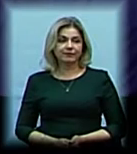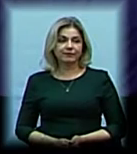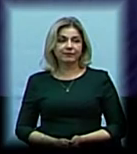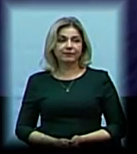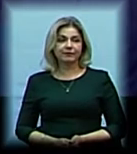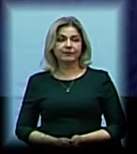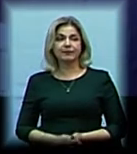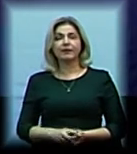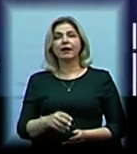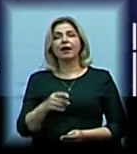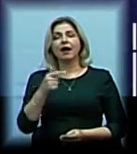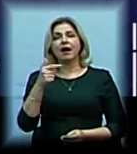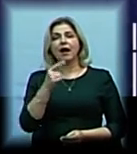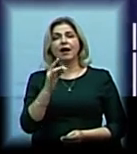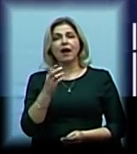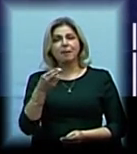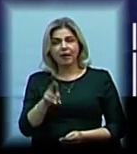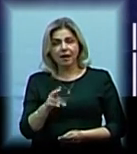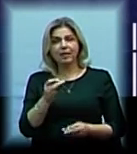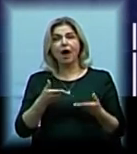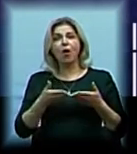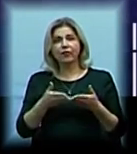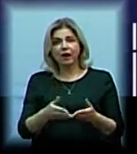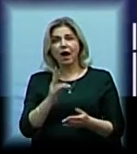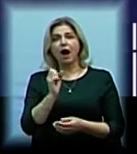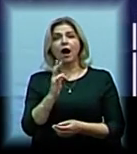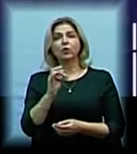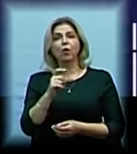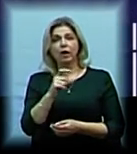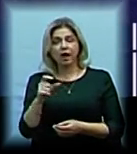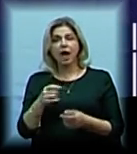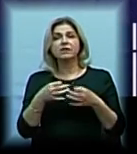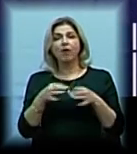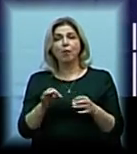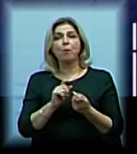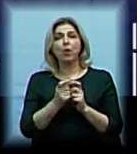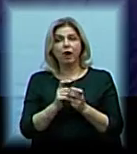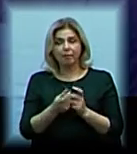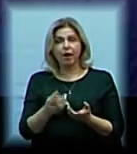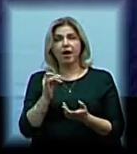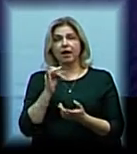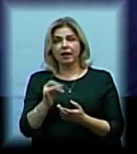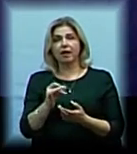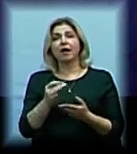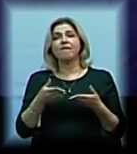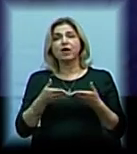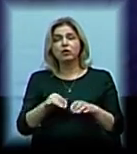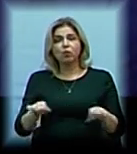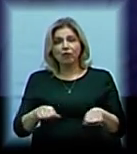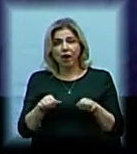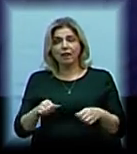Гребля на байдарках і каное, вольна боротьба. Веслування на байдарках і каное, вільна боротьба, самбо, дзюдо, академічне веслування,